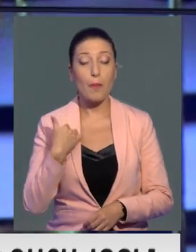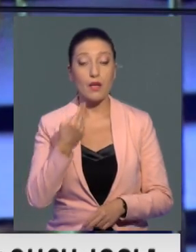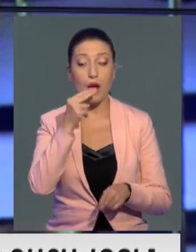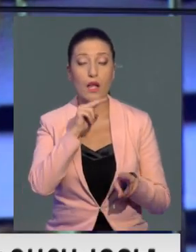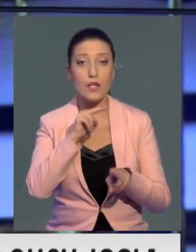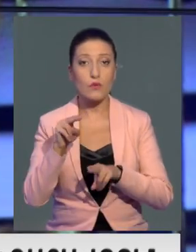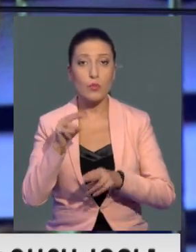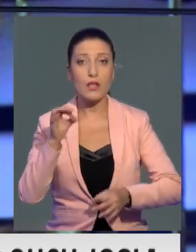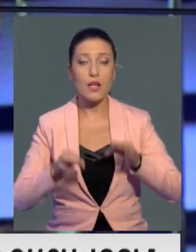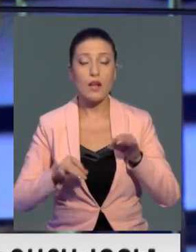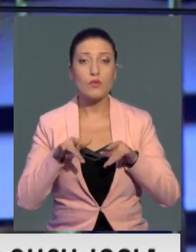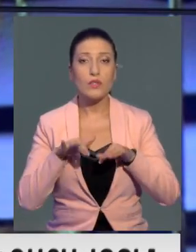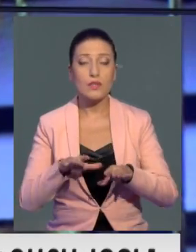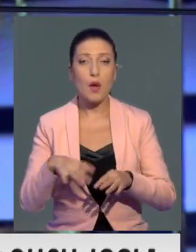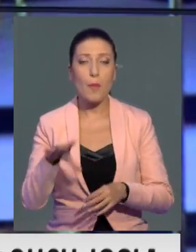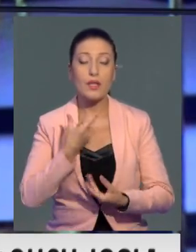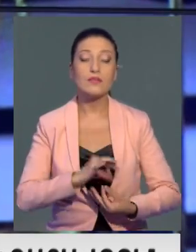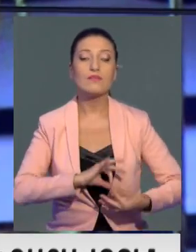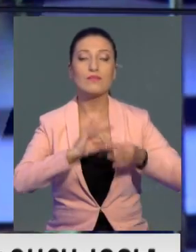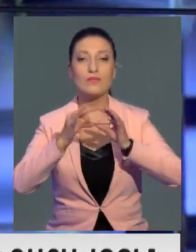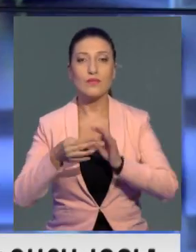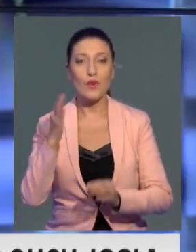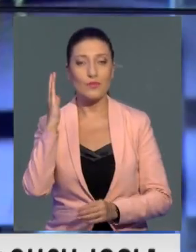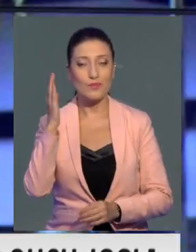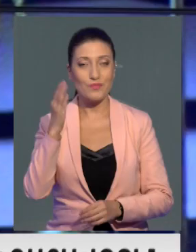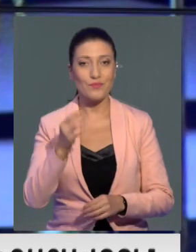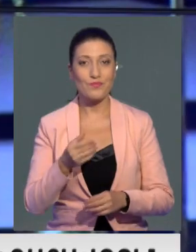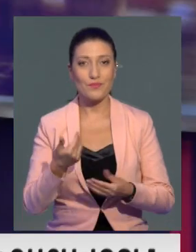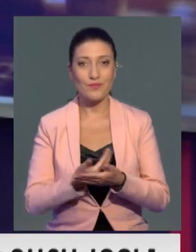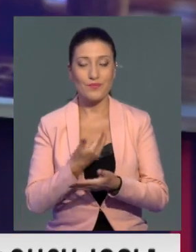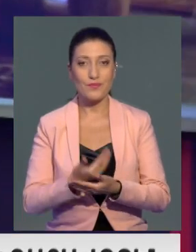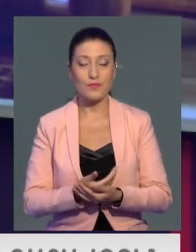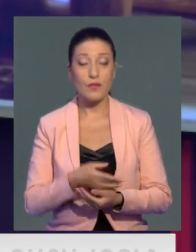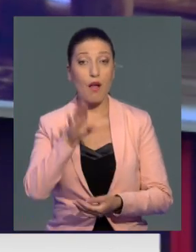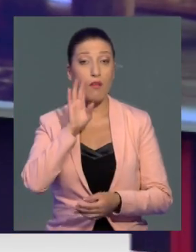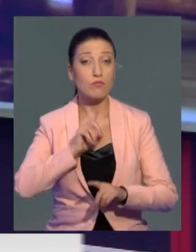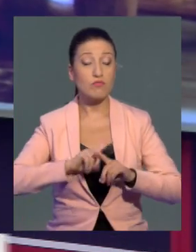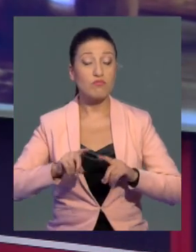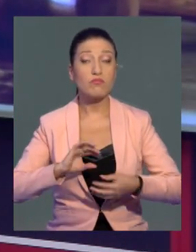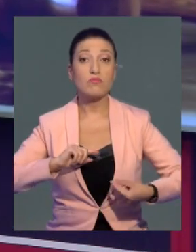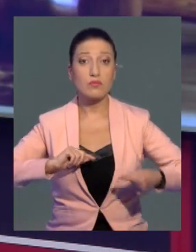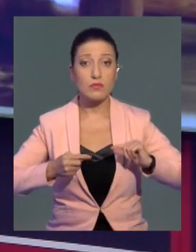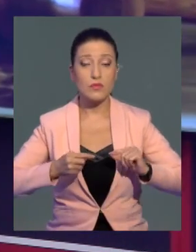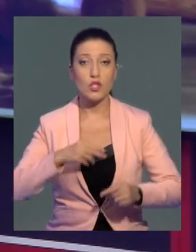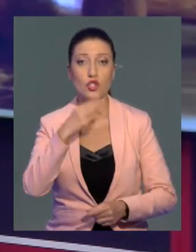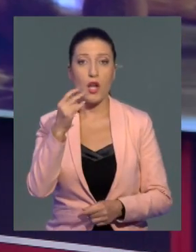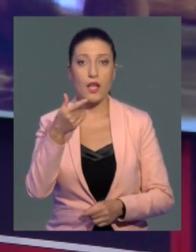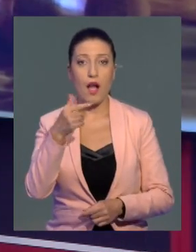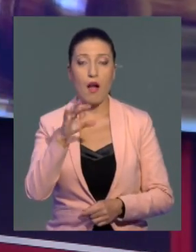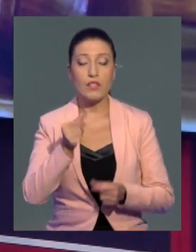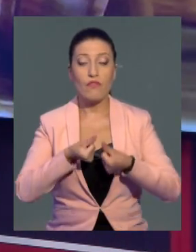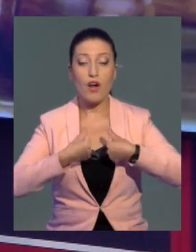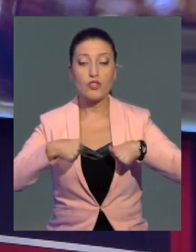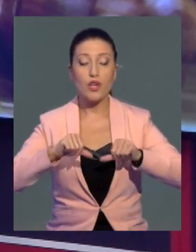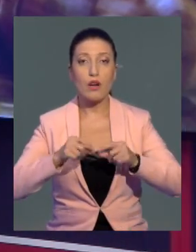ենք դատավարության ընթացքին, մանրամասներ կպատմենք մեր հետագա թողարկումներում, բայց վաղ առավոտից լարված է նաև Շենգավիթ վարչական շրջանի ընդհանուր